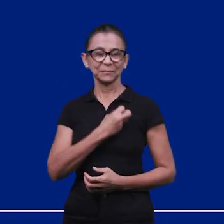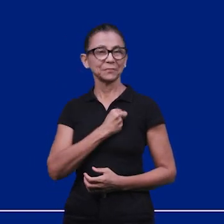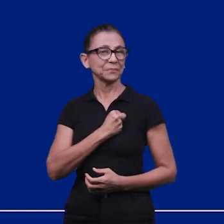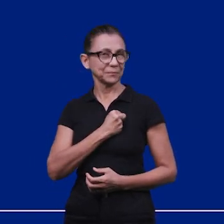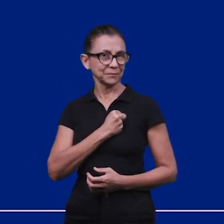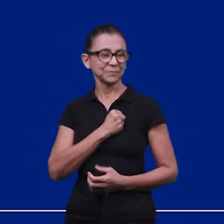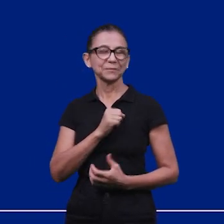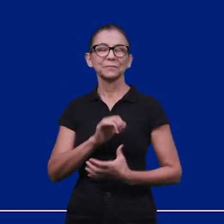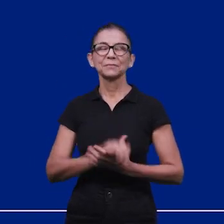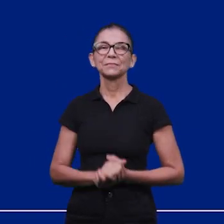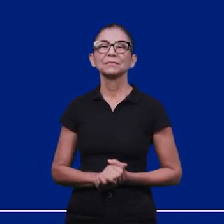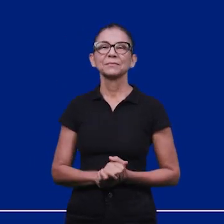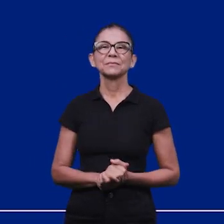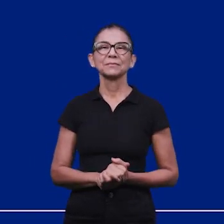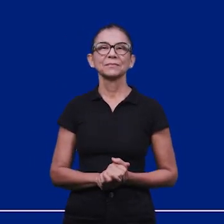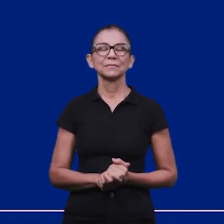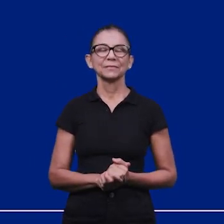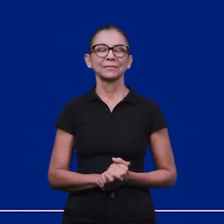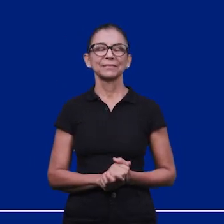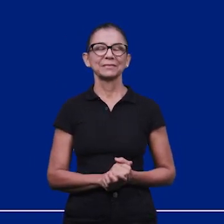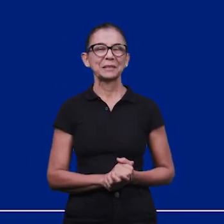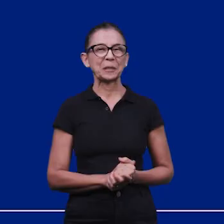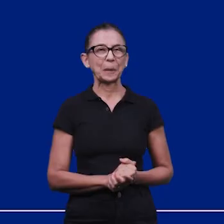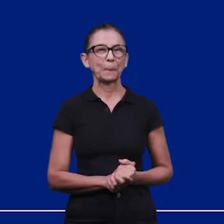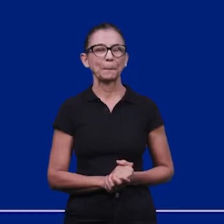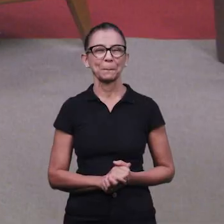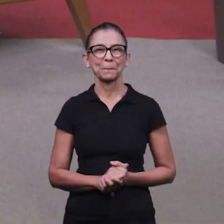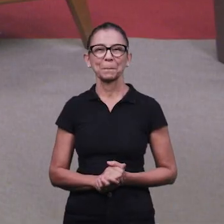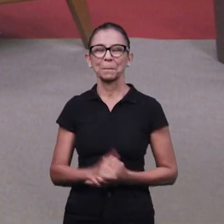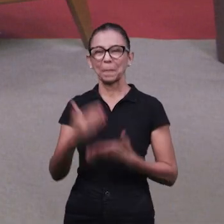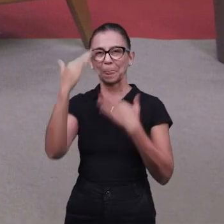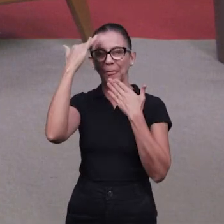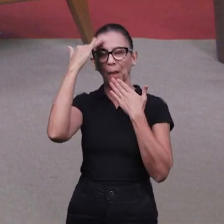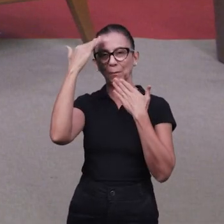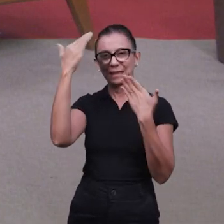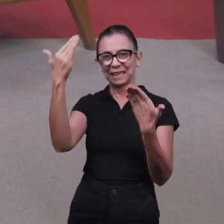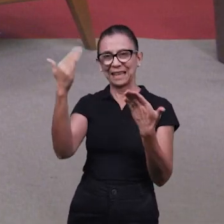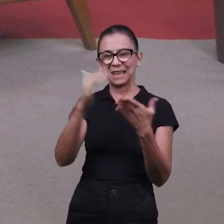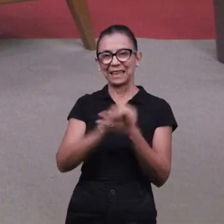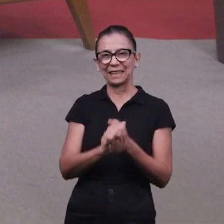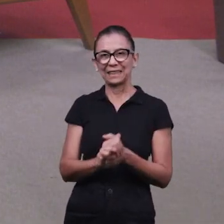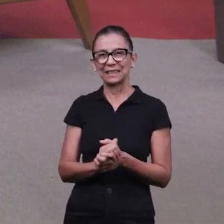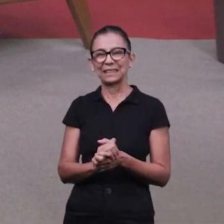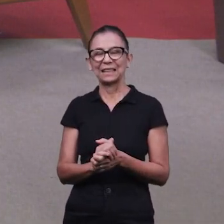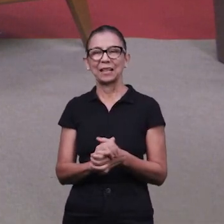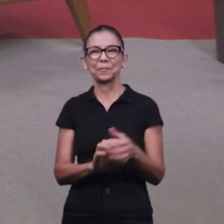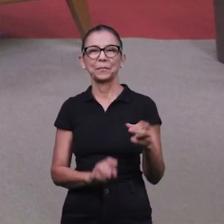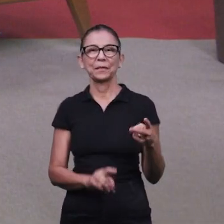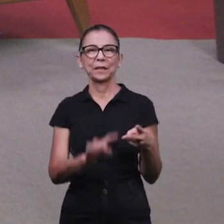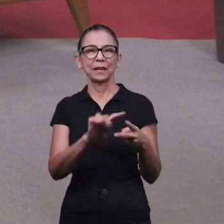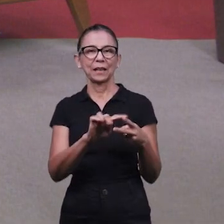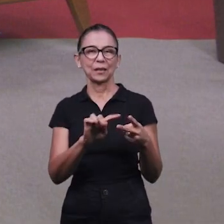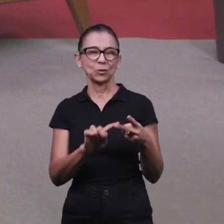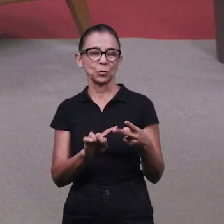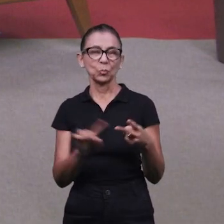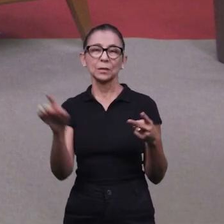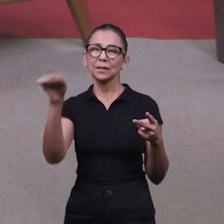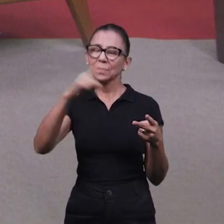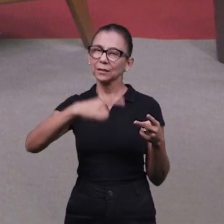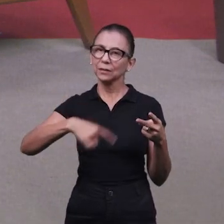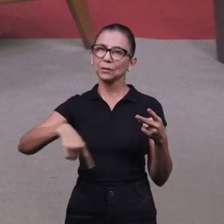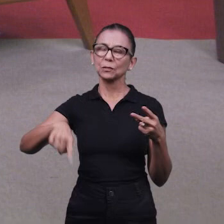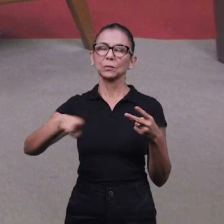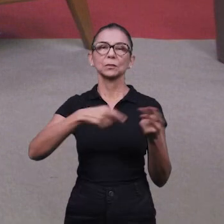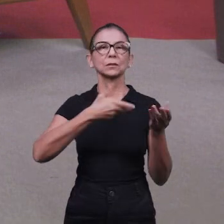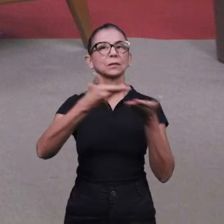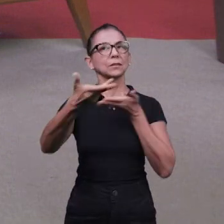salut. » Jessica Cerqueira, de Salvador Bahia, au Brésil, nous a écrit ce message. Merci Barbara, Jessica